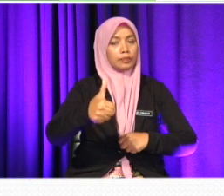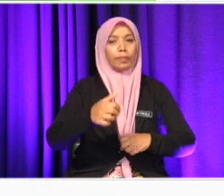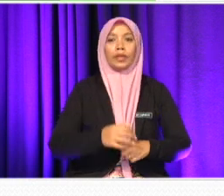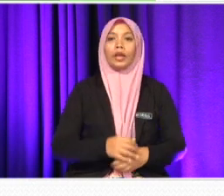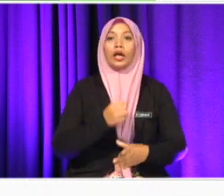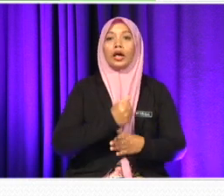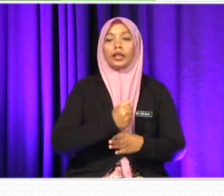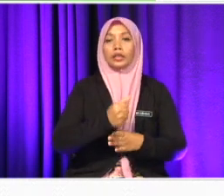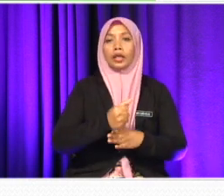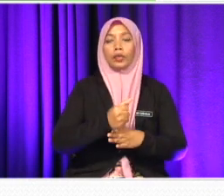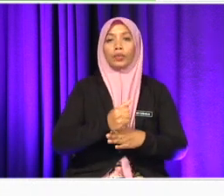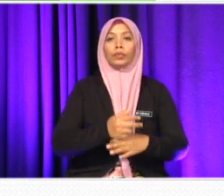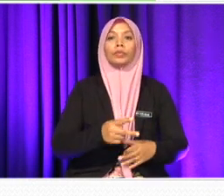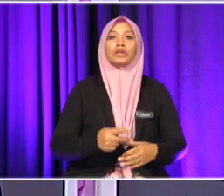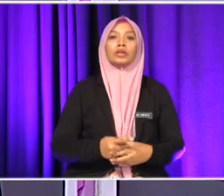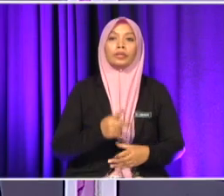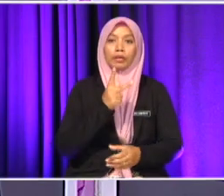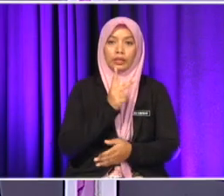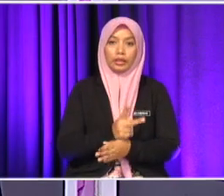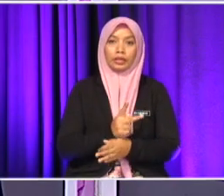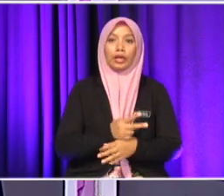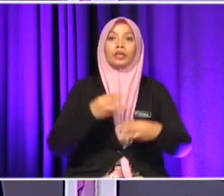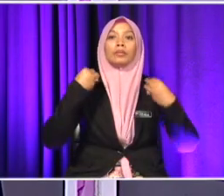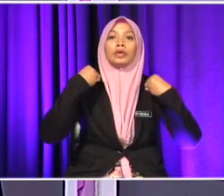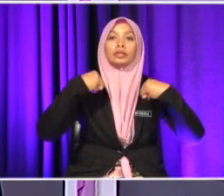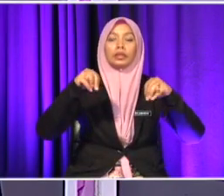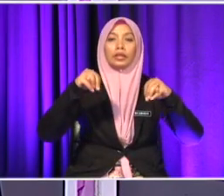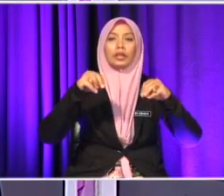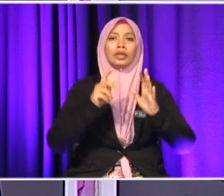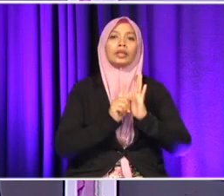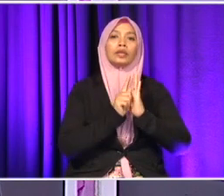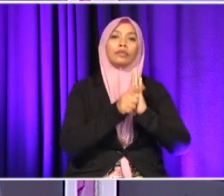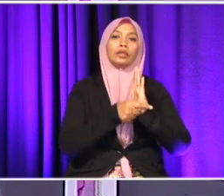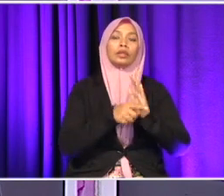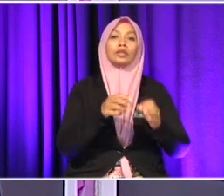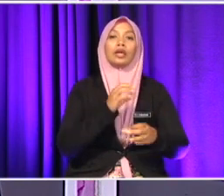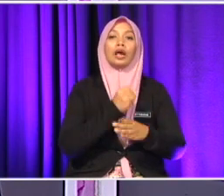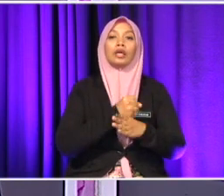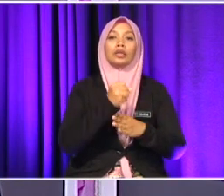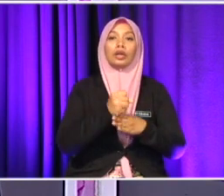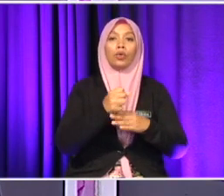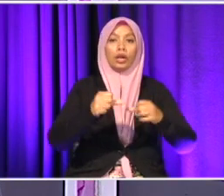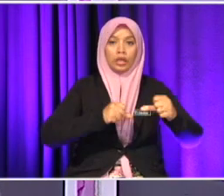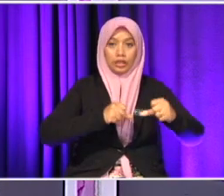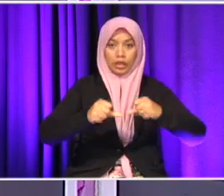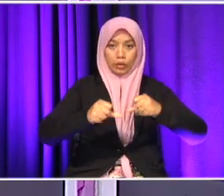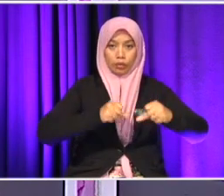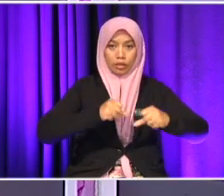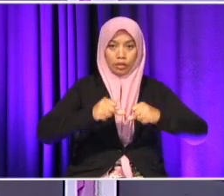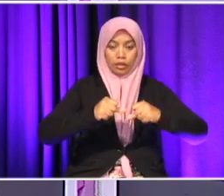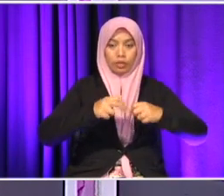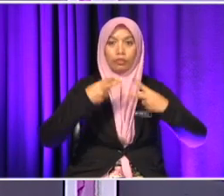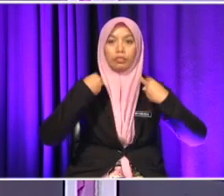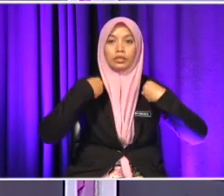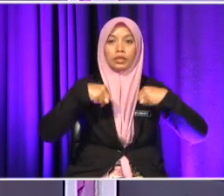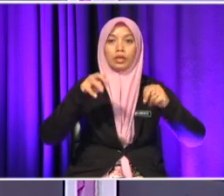peringatan yang dipasarkan jadi ini antara definisi ataupun activity pemasaran yang memulai Akhirnya ingat